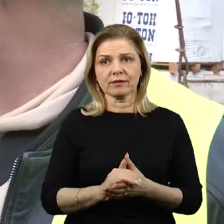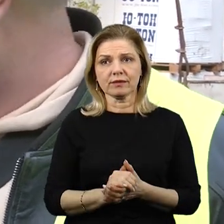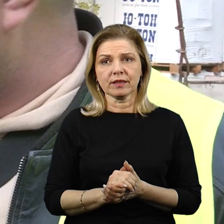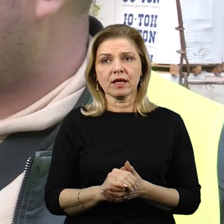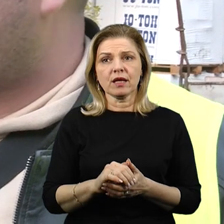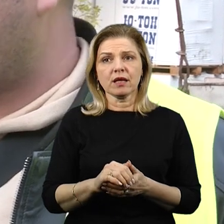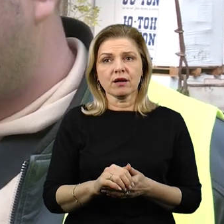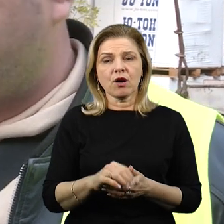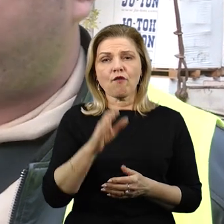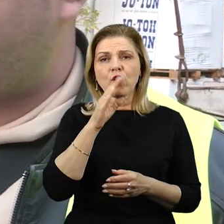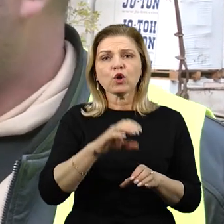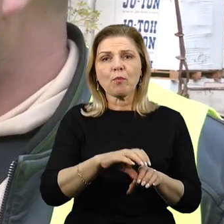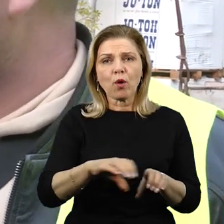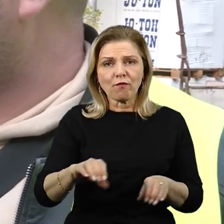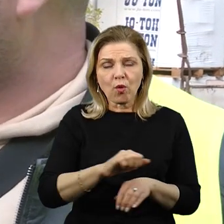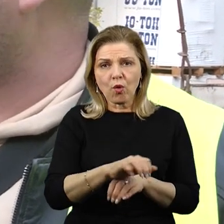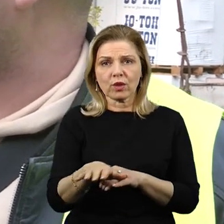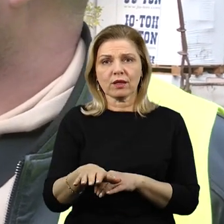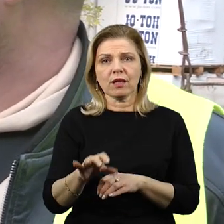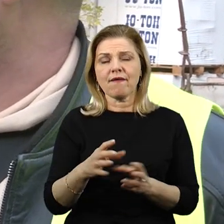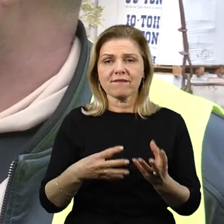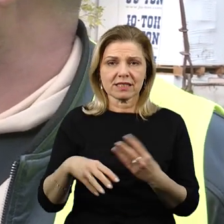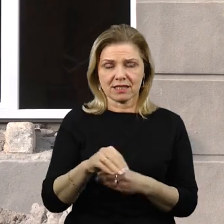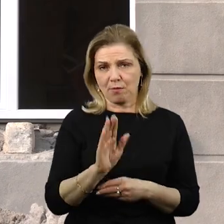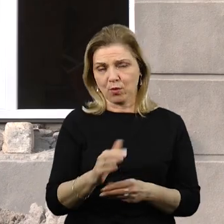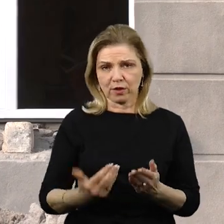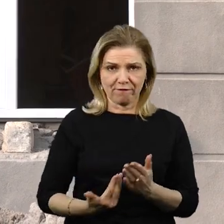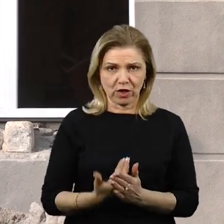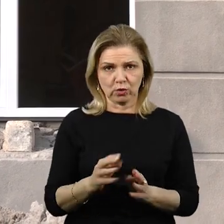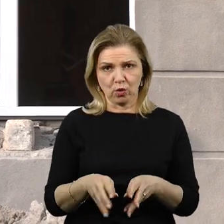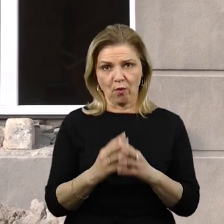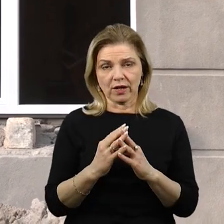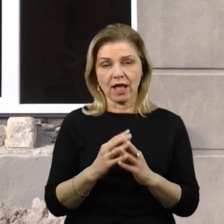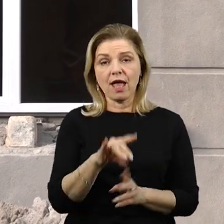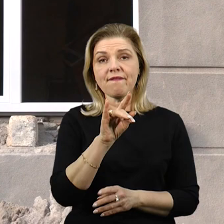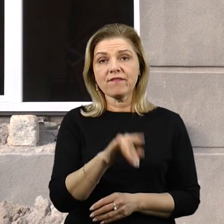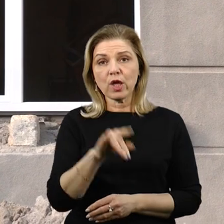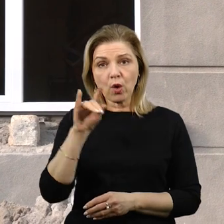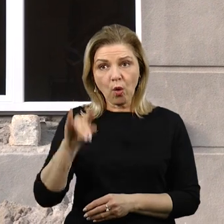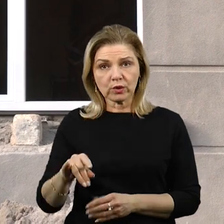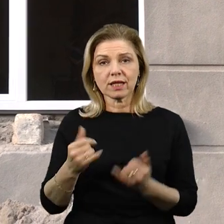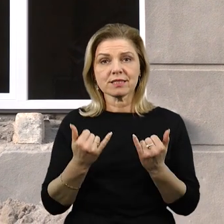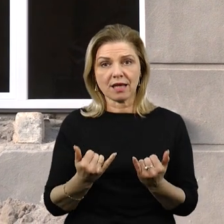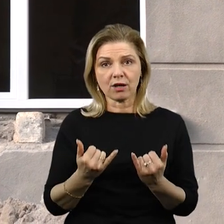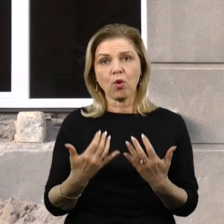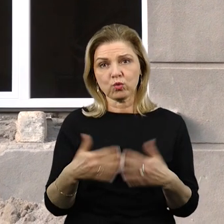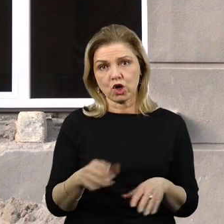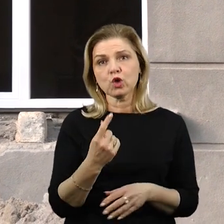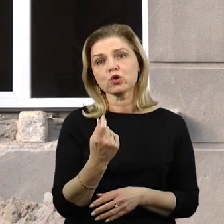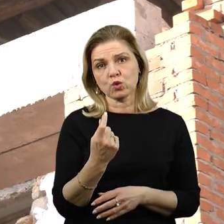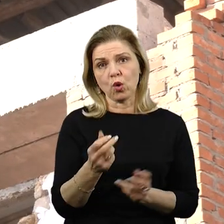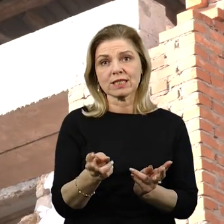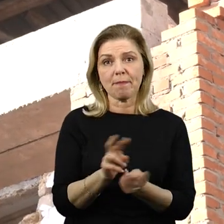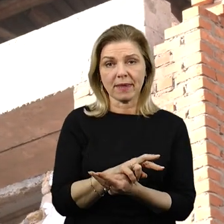будівлі водопровод Ну все будемо відновлювати ну віконо на даний момент вже в районі 100